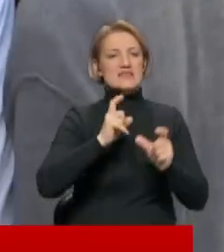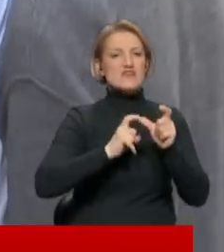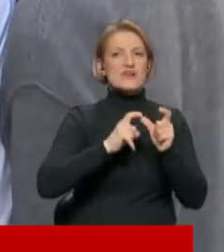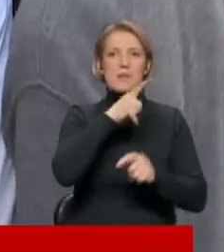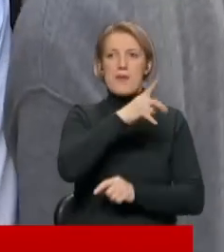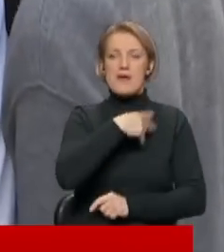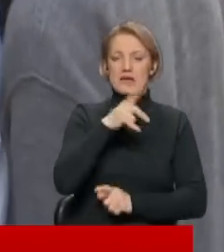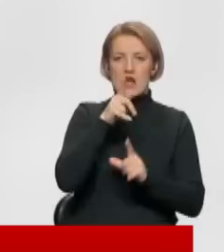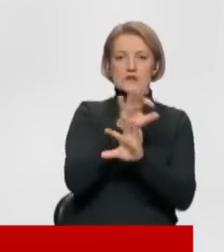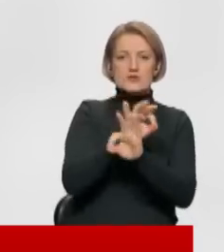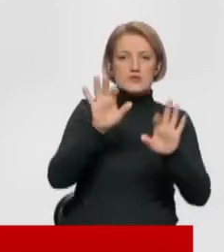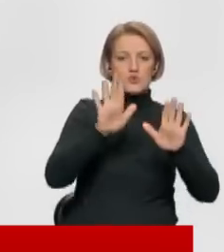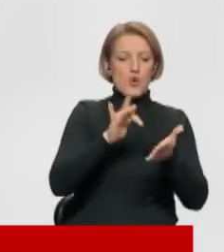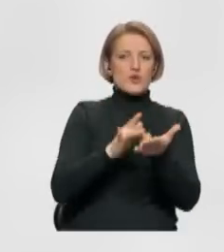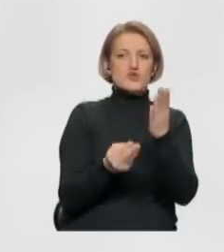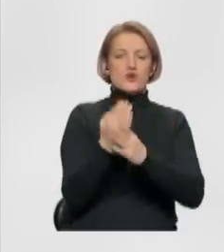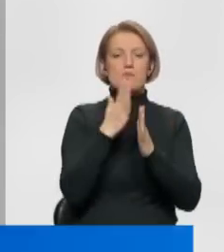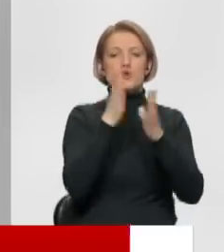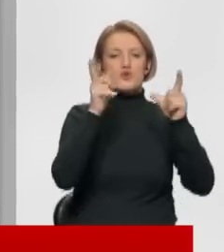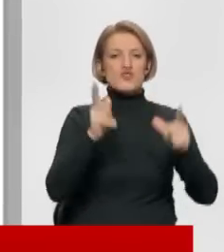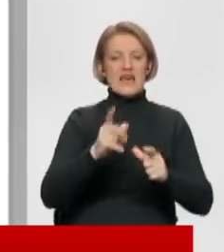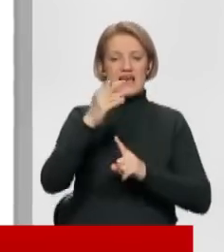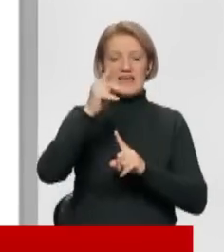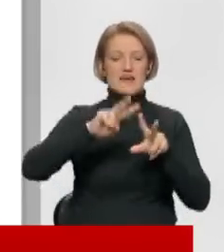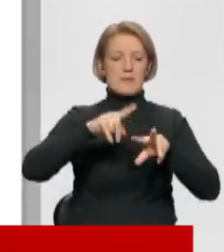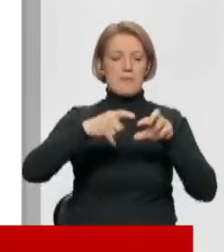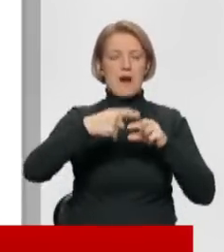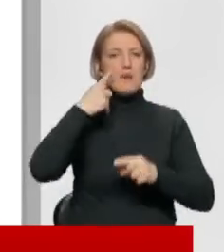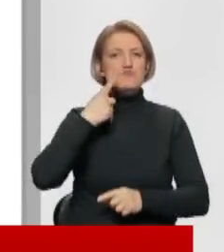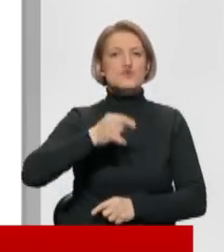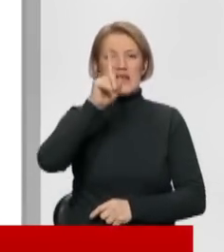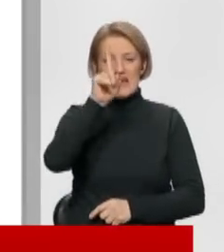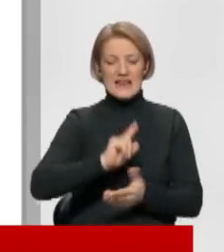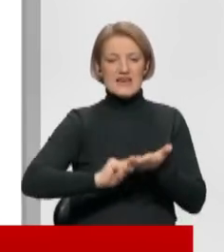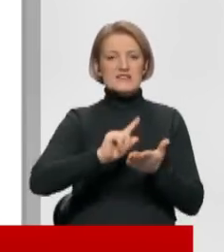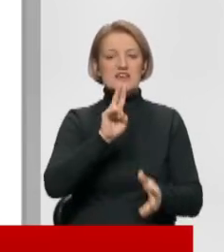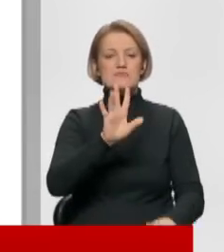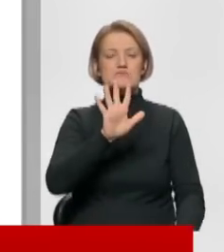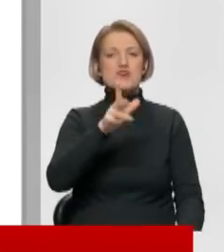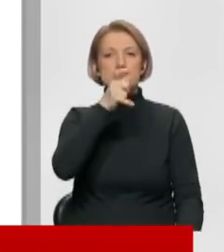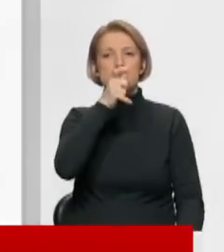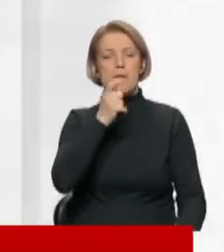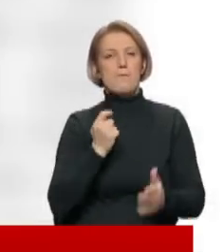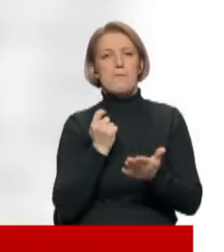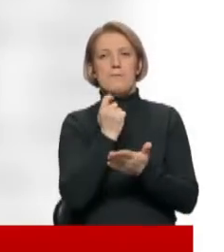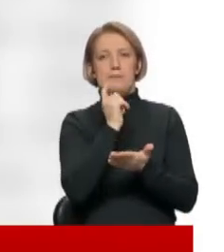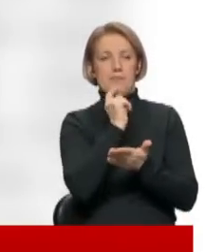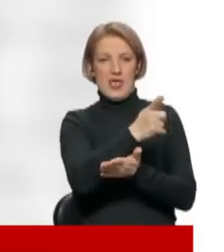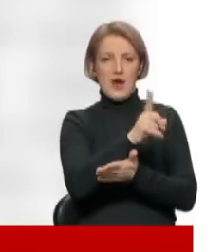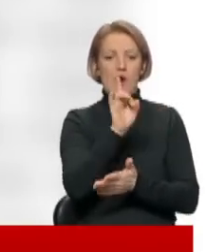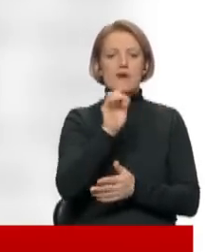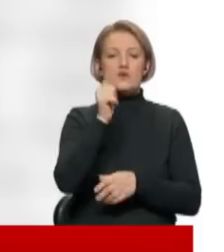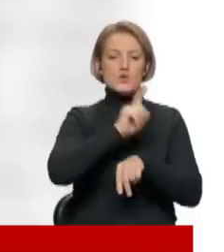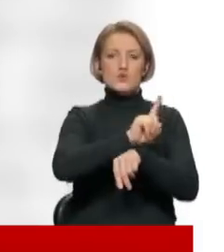sessiz kaldı ortaya çıktı Büyükşehir Belediyesi'nin imar Müdürlüğü'nden ilk yazı 25 şubatta gitti Sancaktepe belediyesine 15 günlük